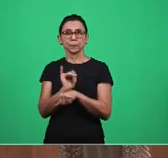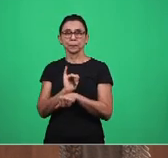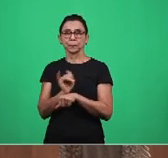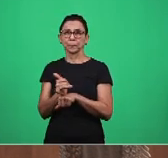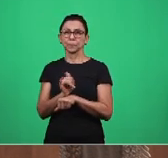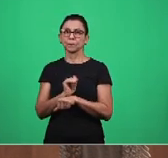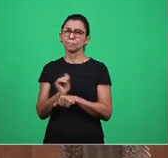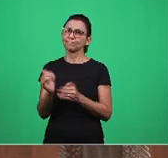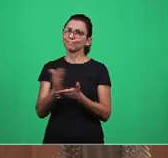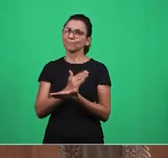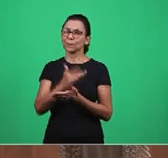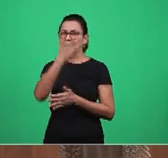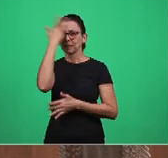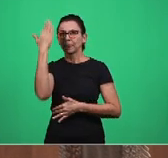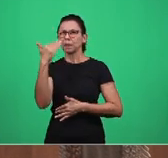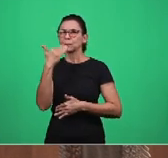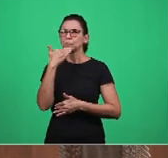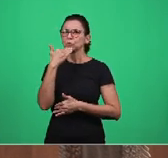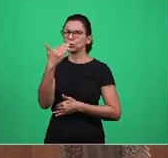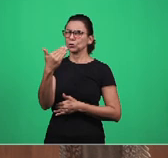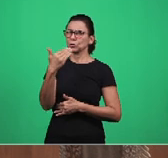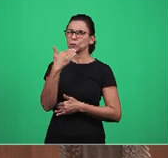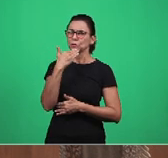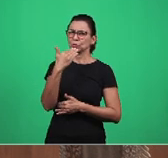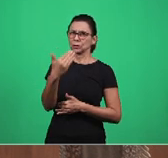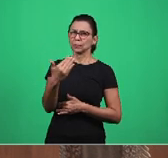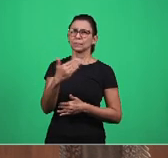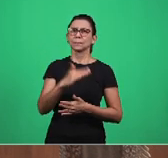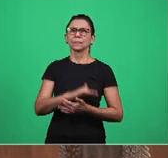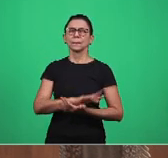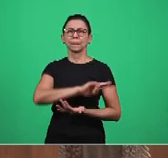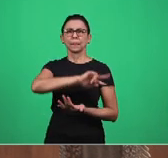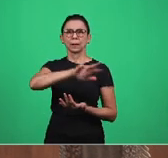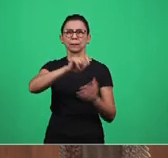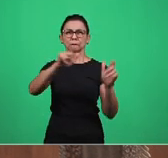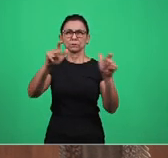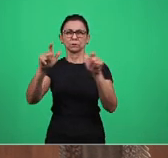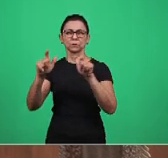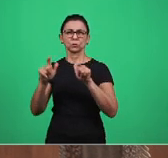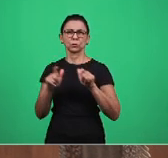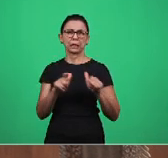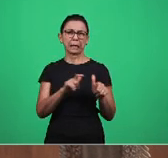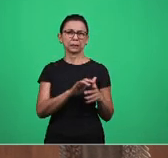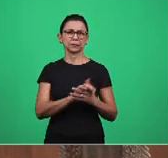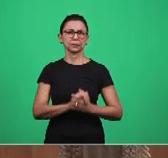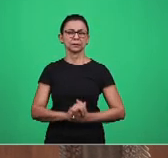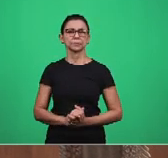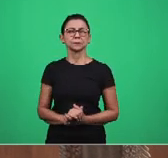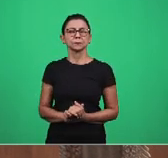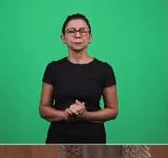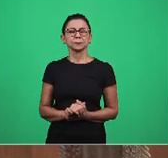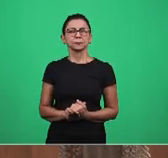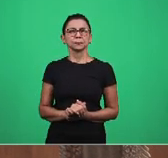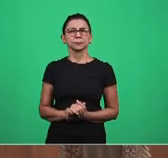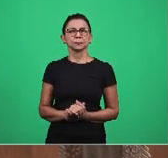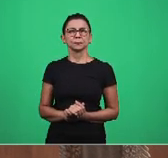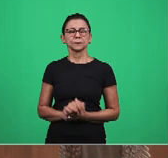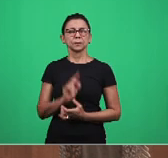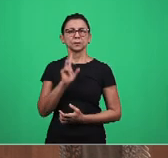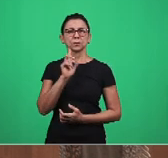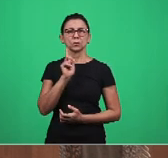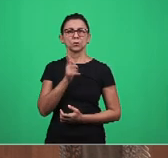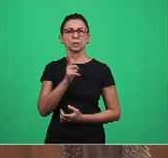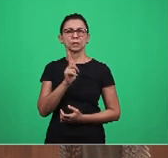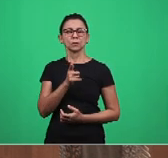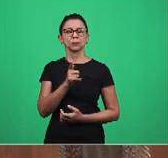quelques demandes qui ont été faites dans plusieurs endroits différents. Et le pasteur Gedetti,